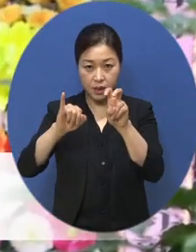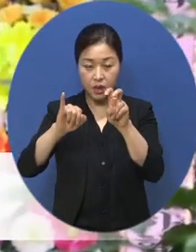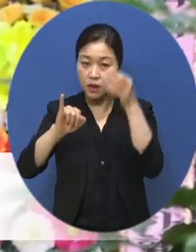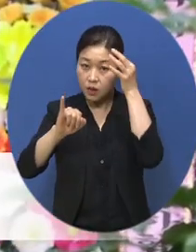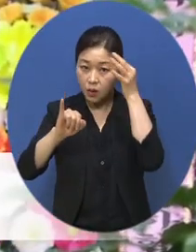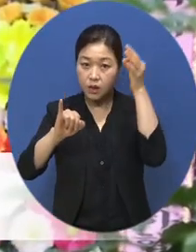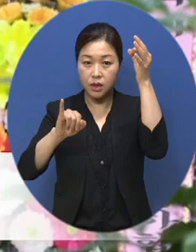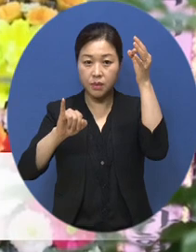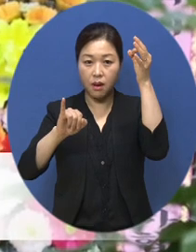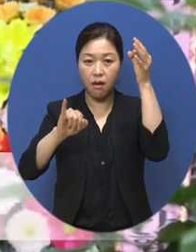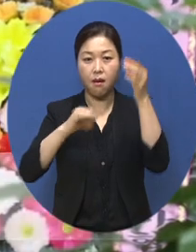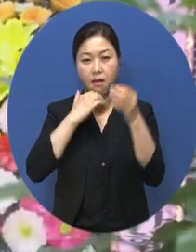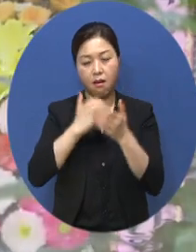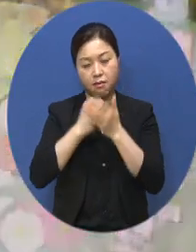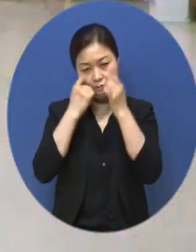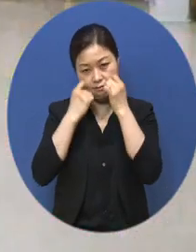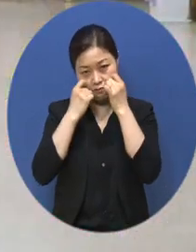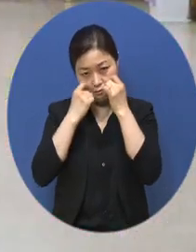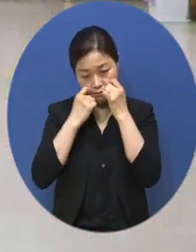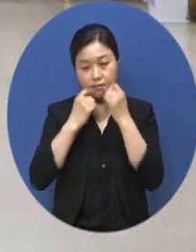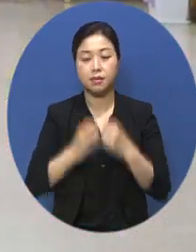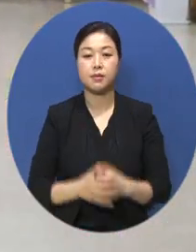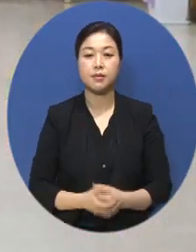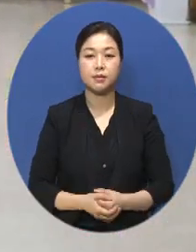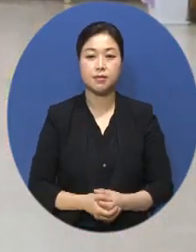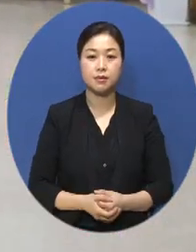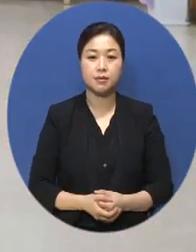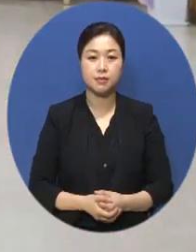1년이 사랑스럽습니다.